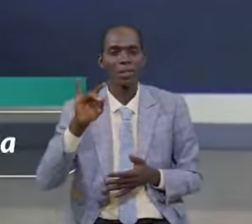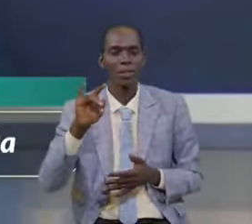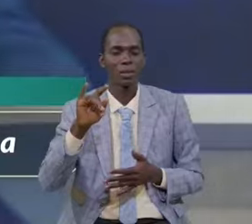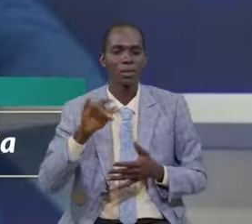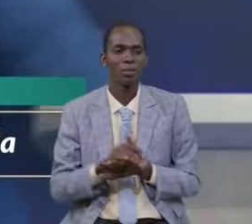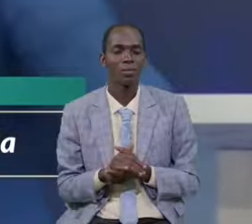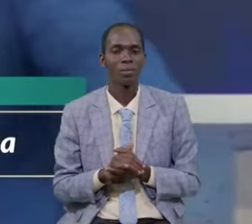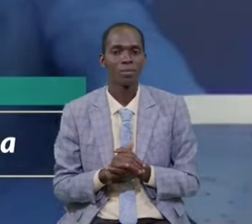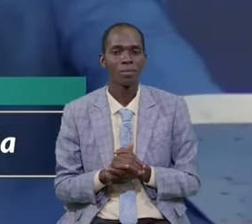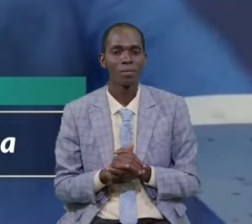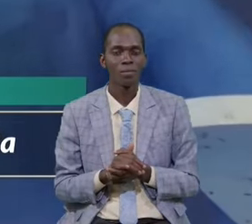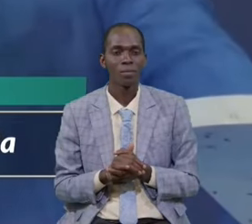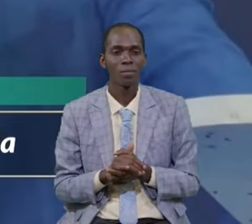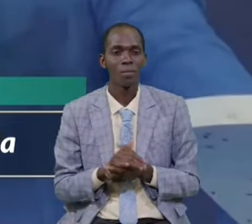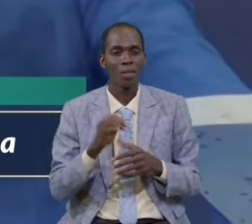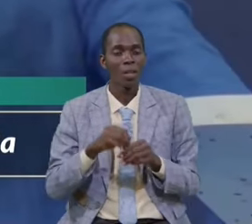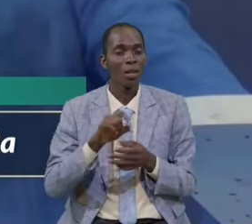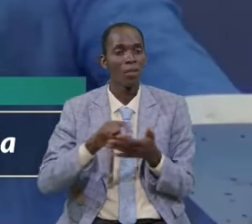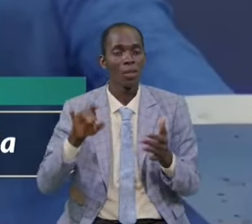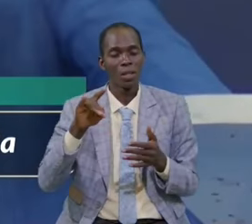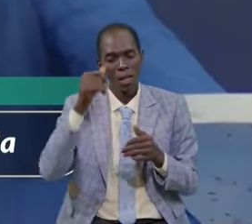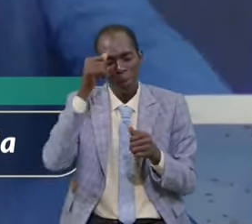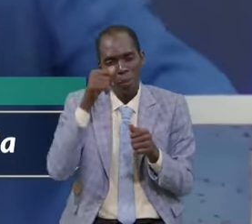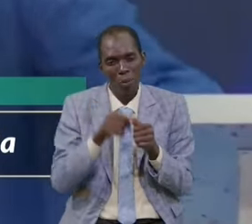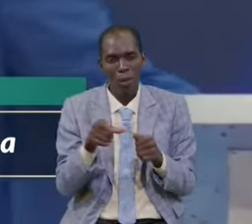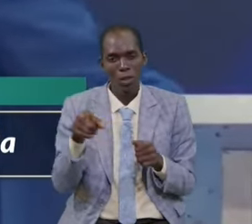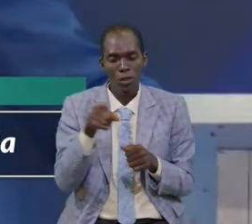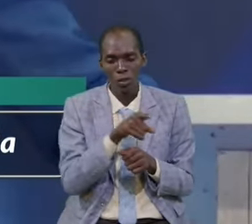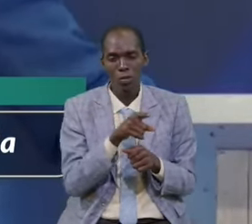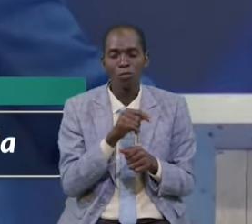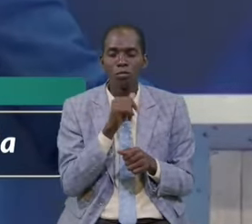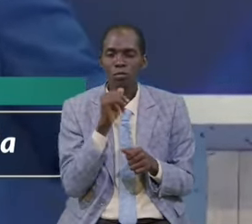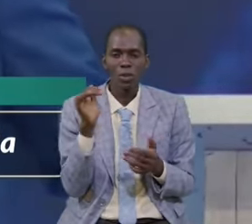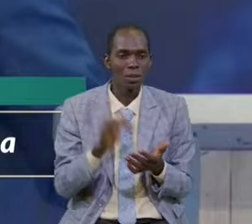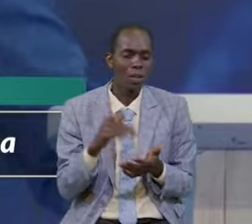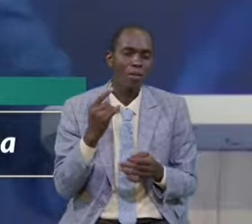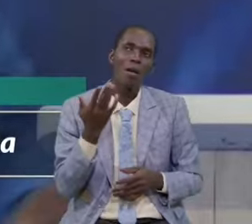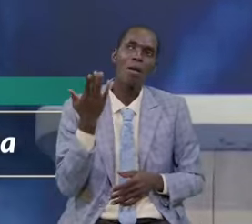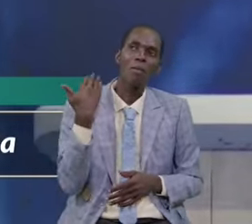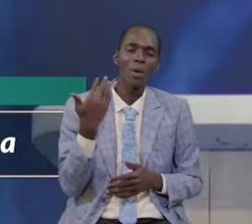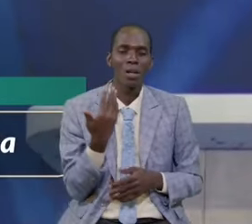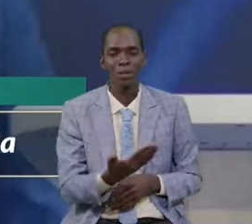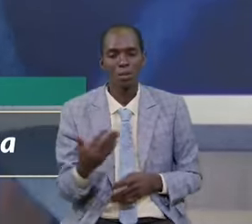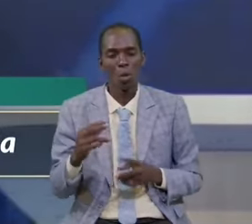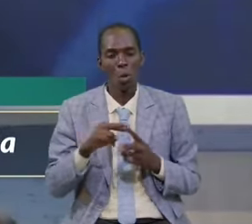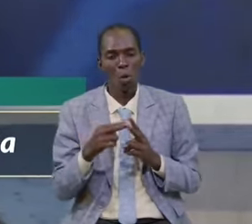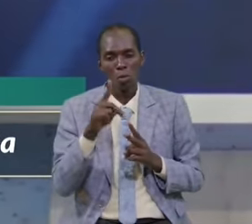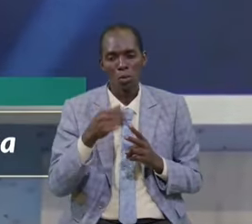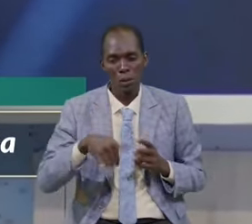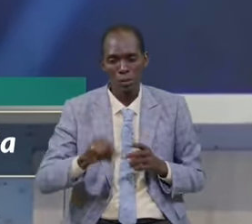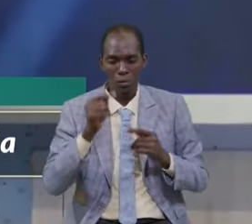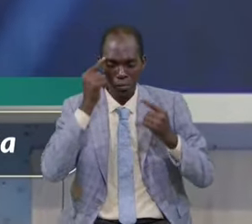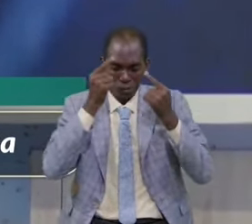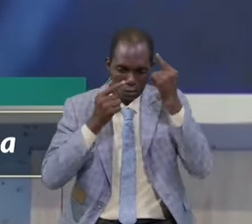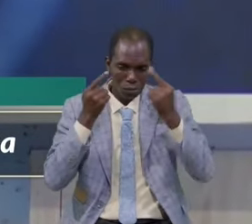verset 18, il dit, ne pensez plus aux événements passés et ne considérez plus ce qui est ancien. Maintenant